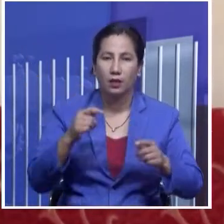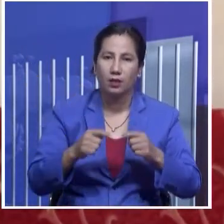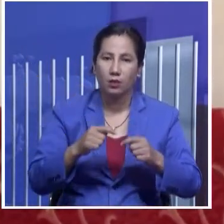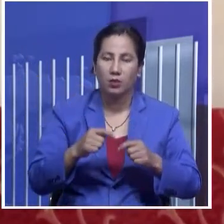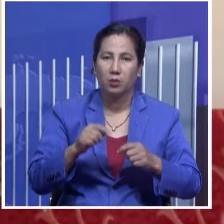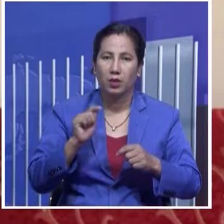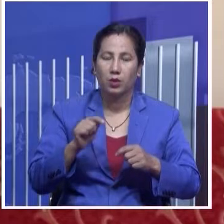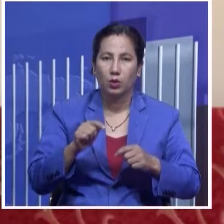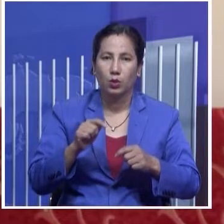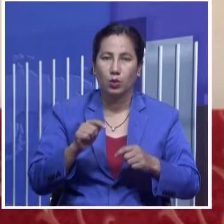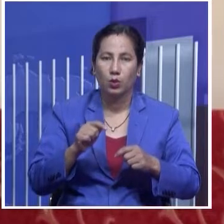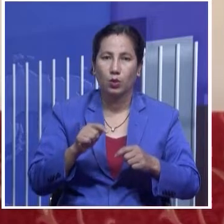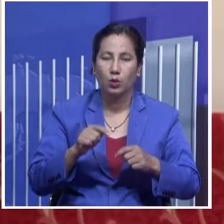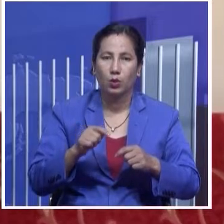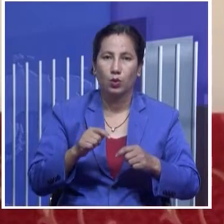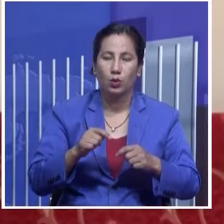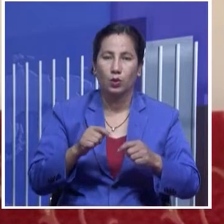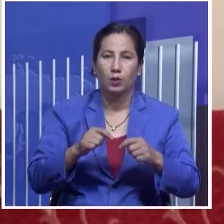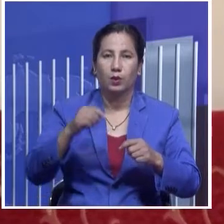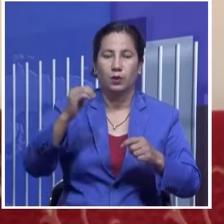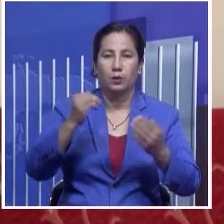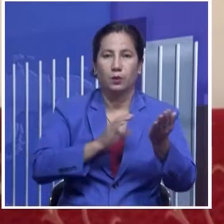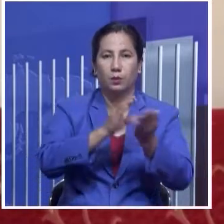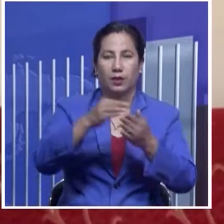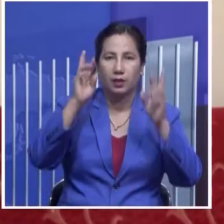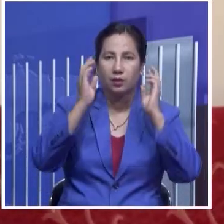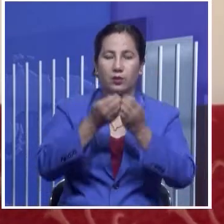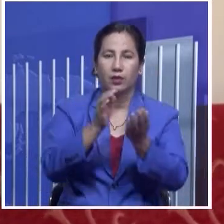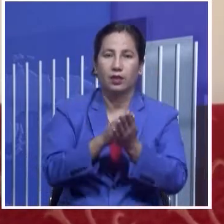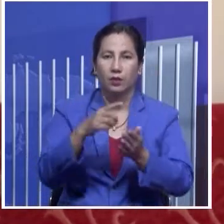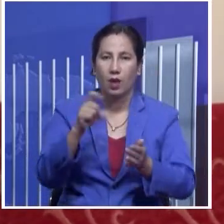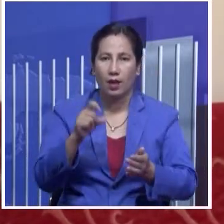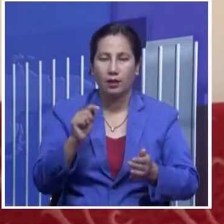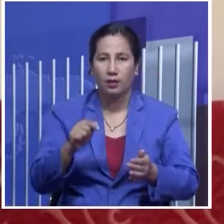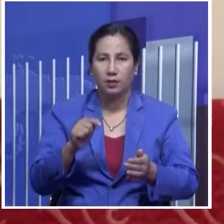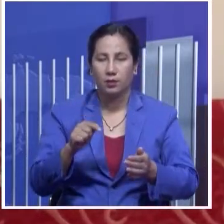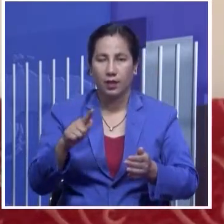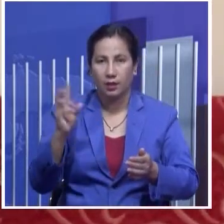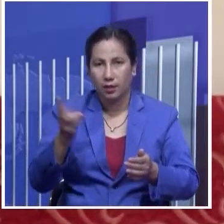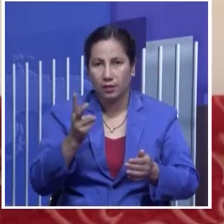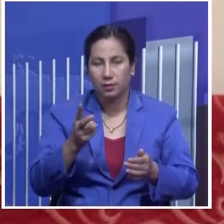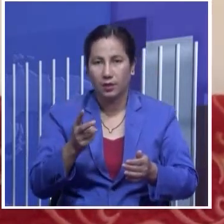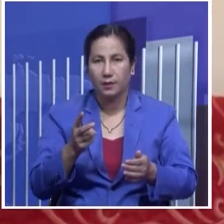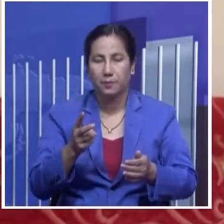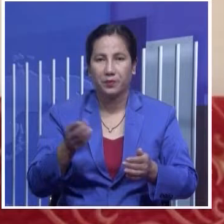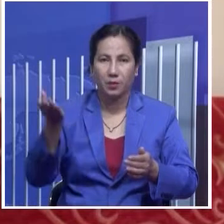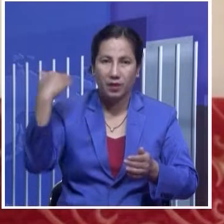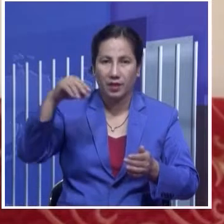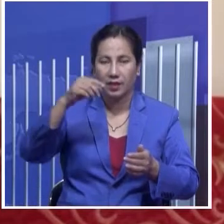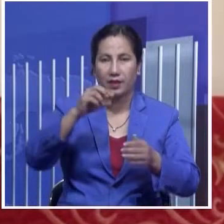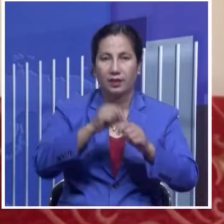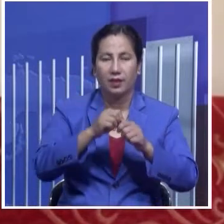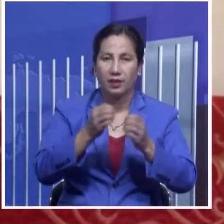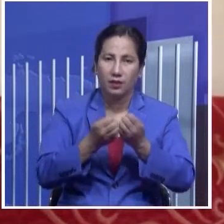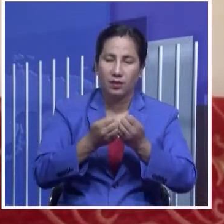चाहिँ त्यो बाँधलाई चाहिँ सुरक्षित राख्नका लागि चाहिँ के कसरी सकिन्छ त्यसमा चाहिँ एक किसिमले चाहिँ पूर्व तयारी गर्नुपर्ने छ भने